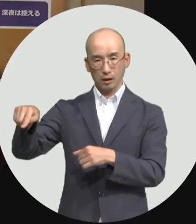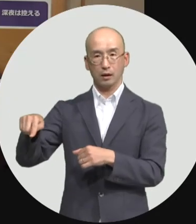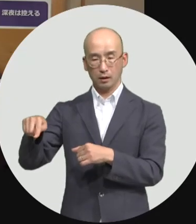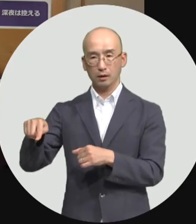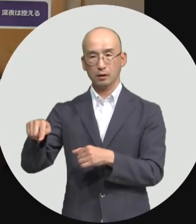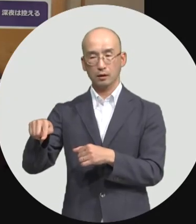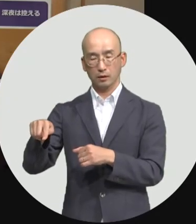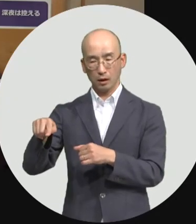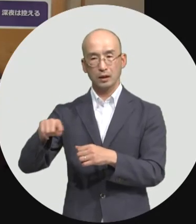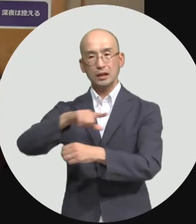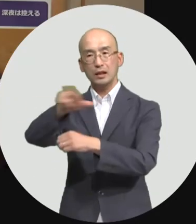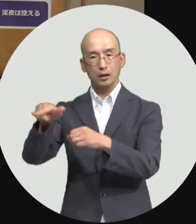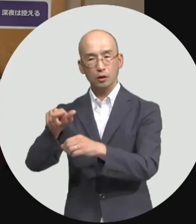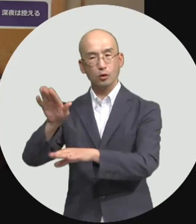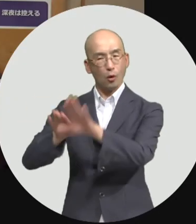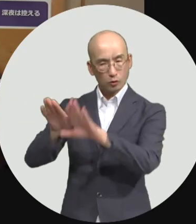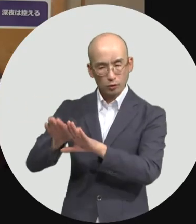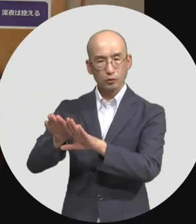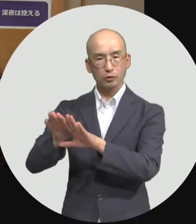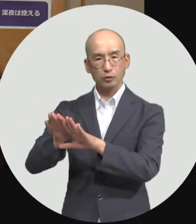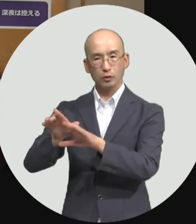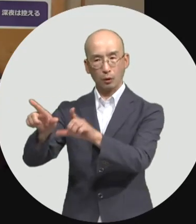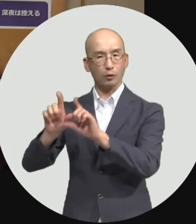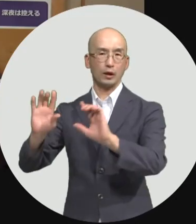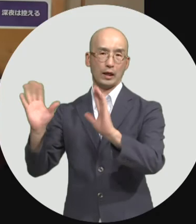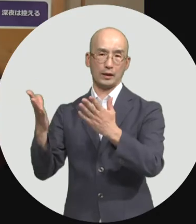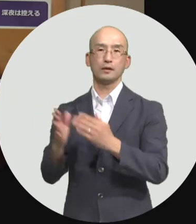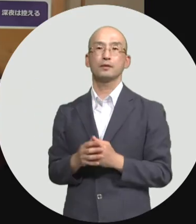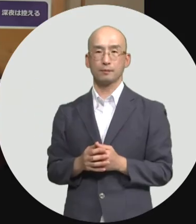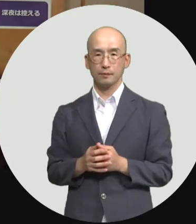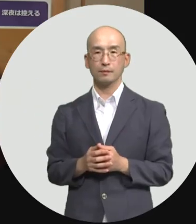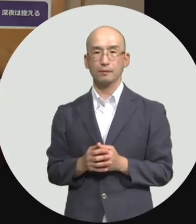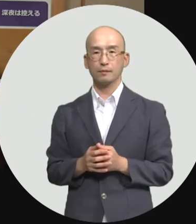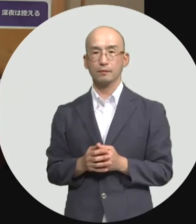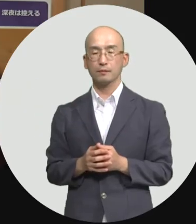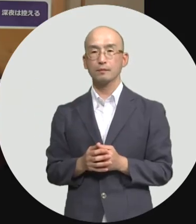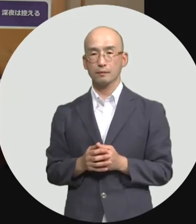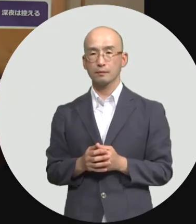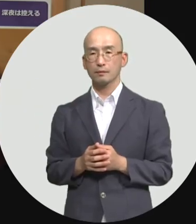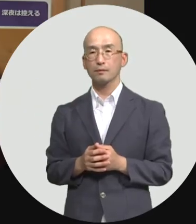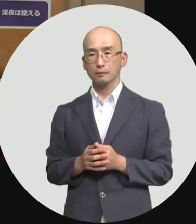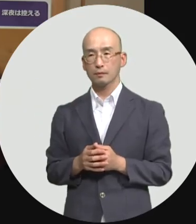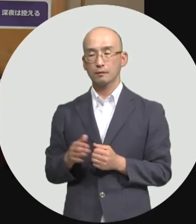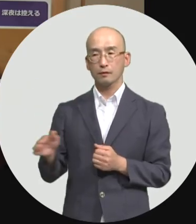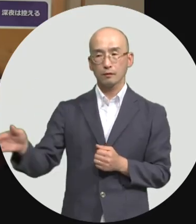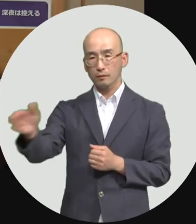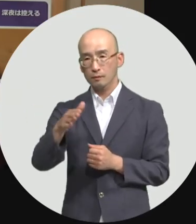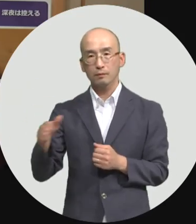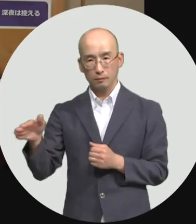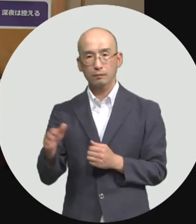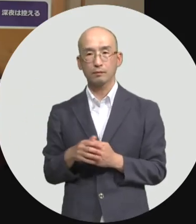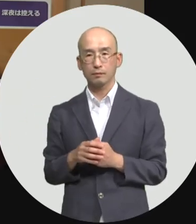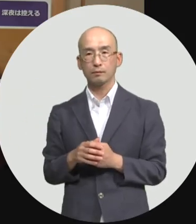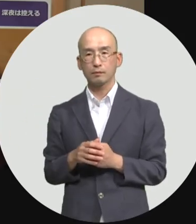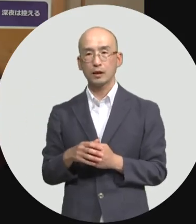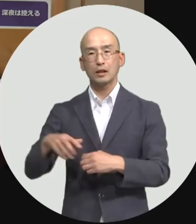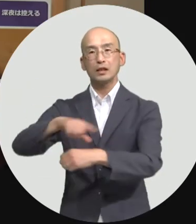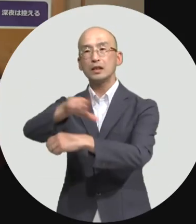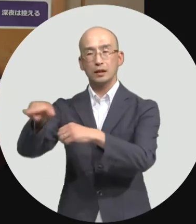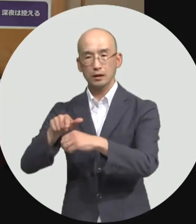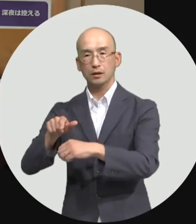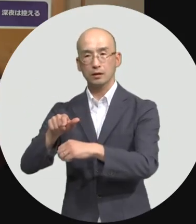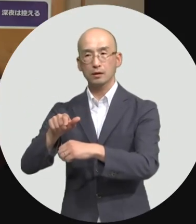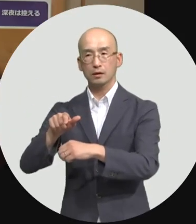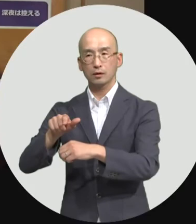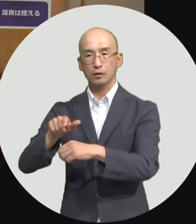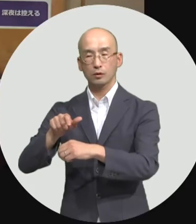提供を受けておりませんので、まあ、そうした軍人軍属の方の地域での 行動